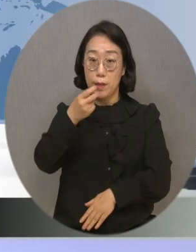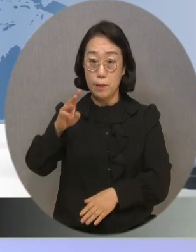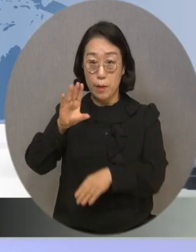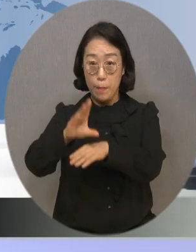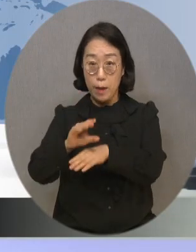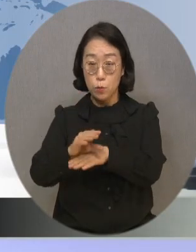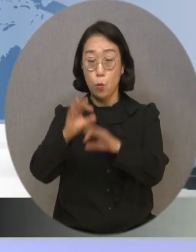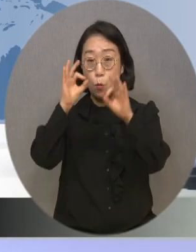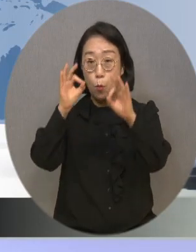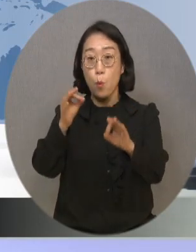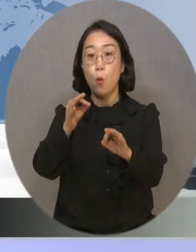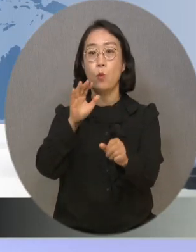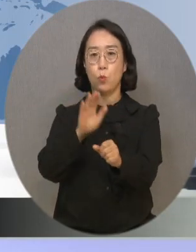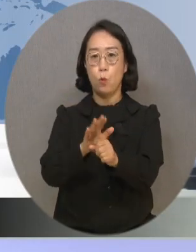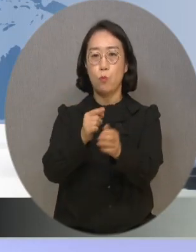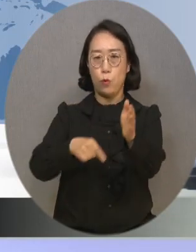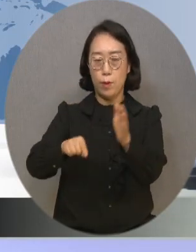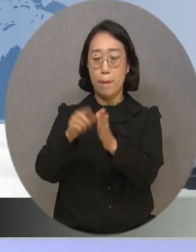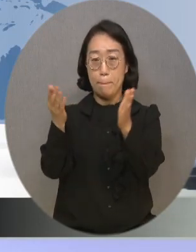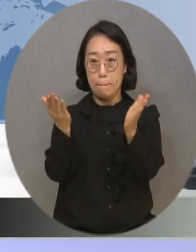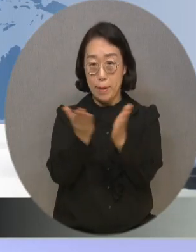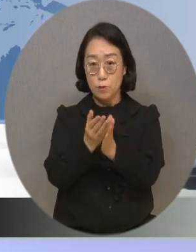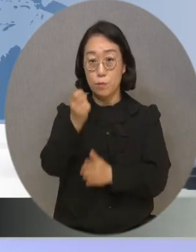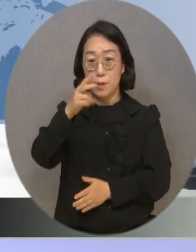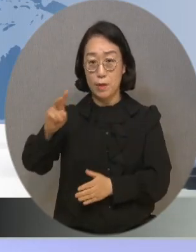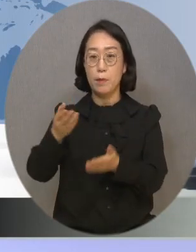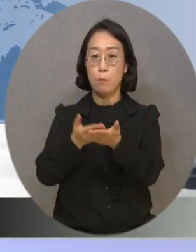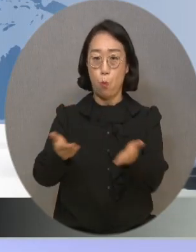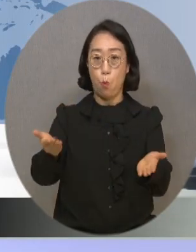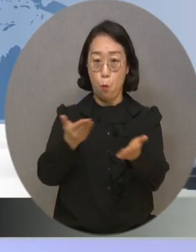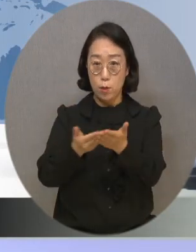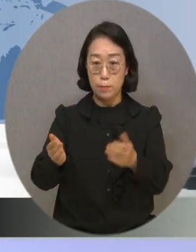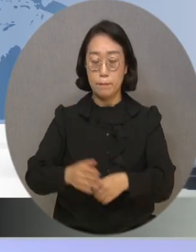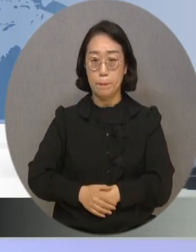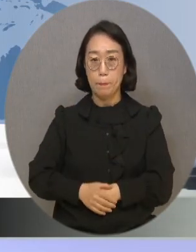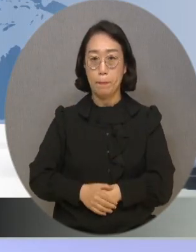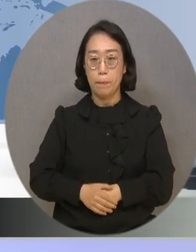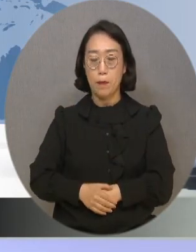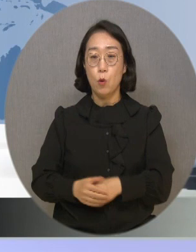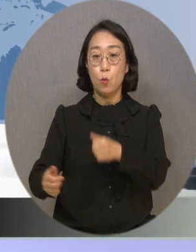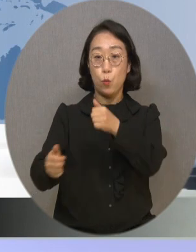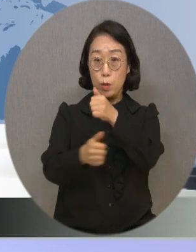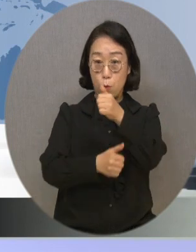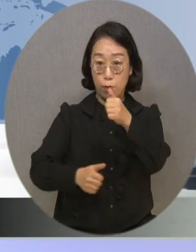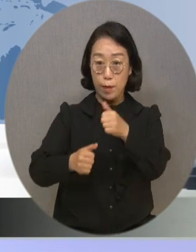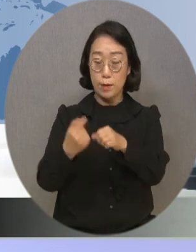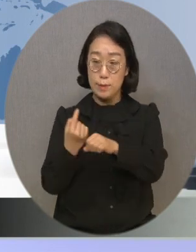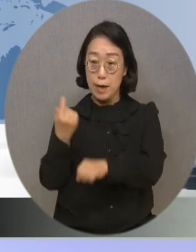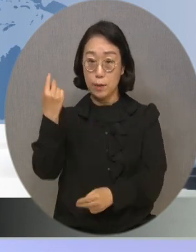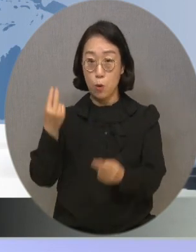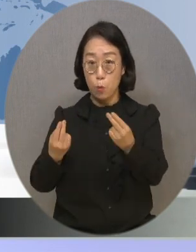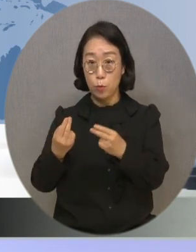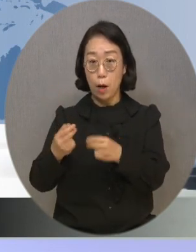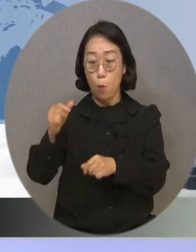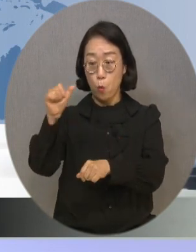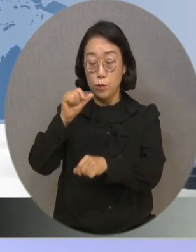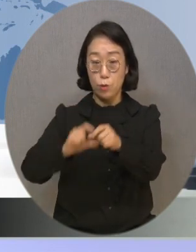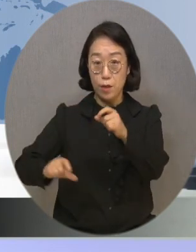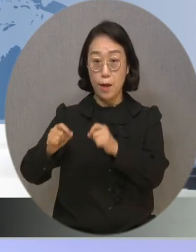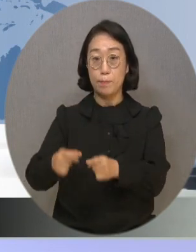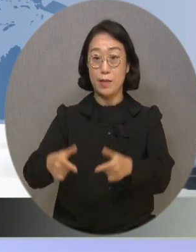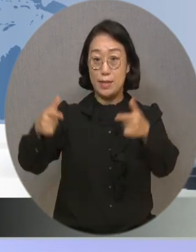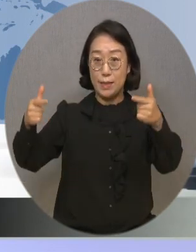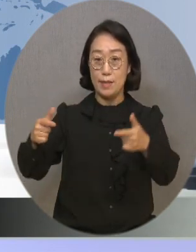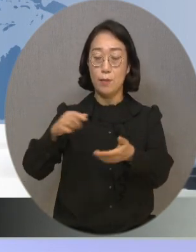방송 프로그램 시청을 위한 맞춤형 TV가 보급됩니다. 방송통신위원회는 지난해보다 5천 대 많은 2만